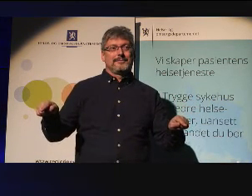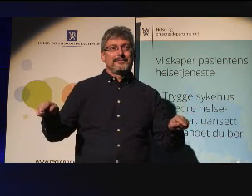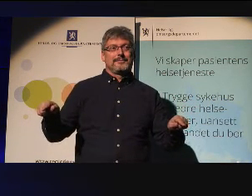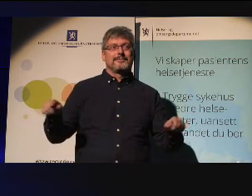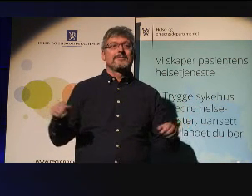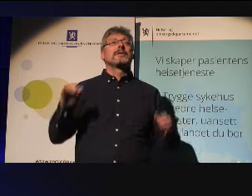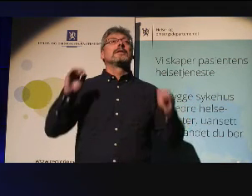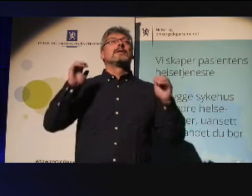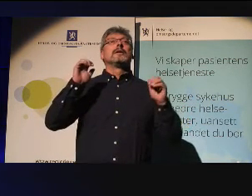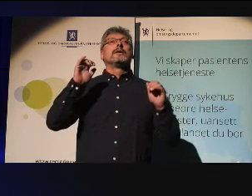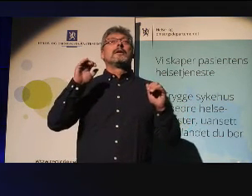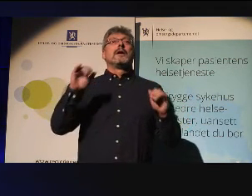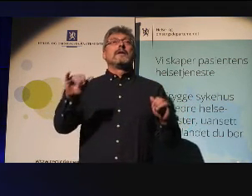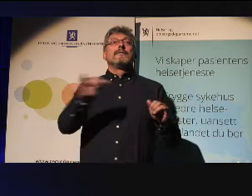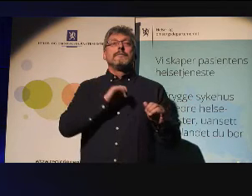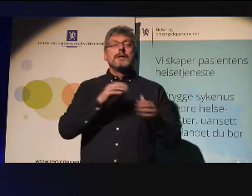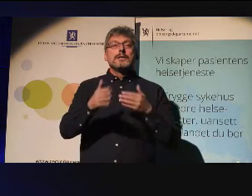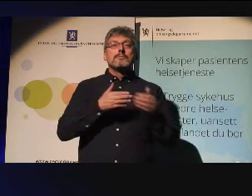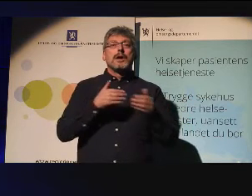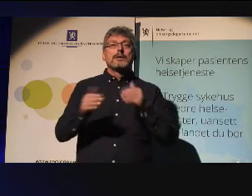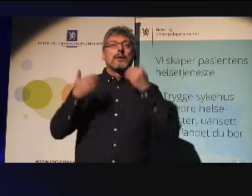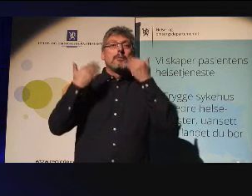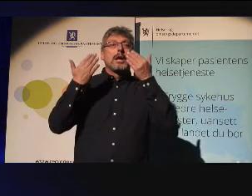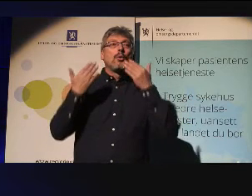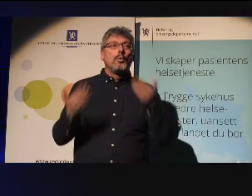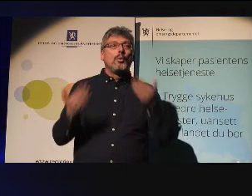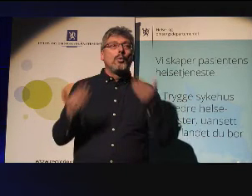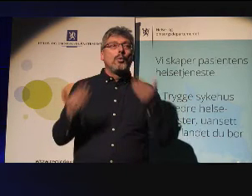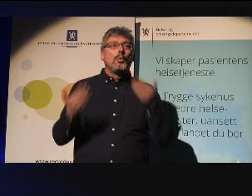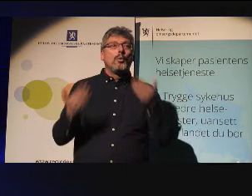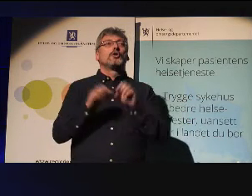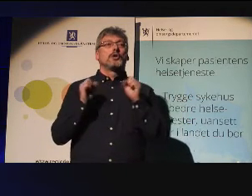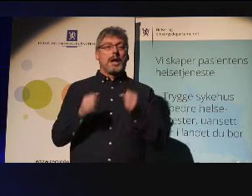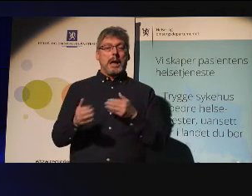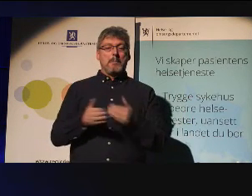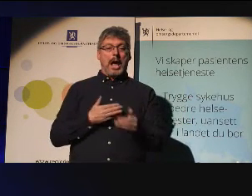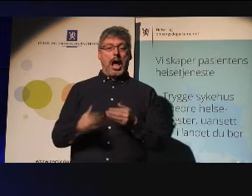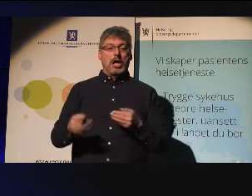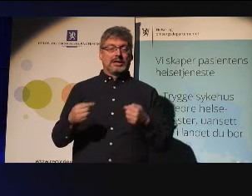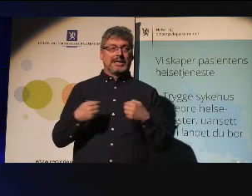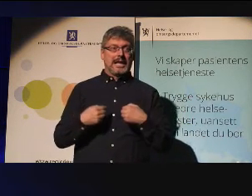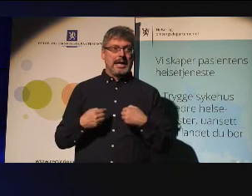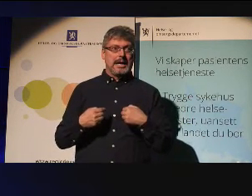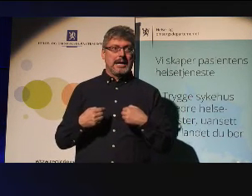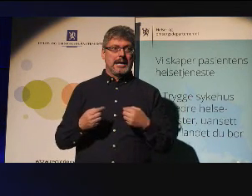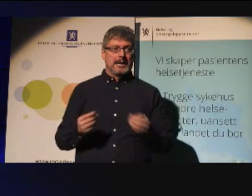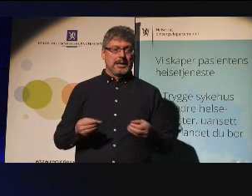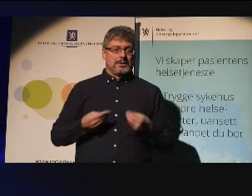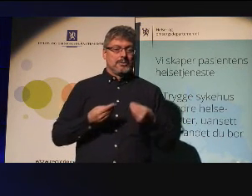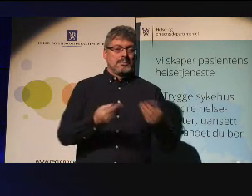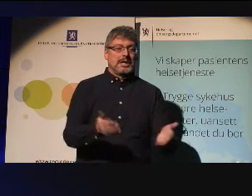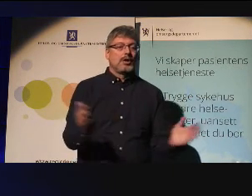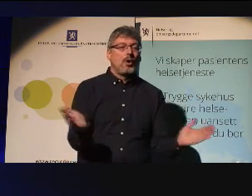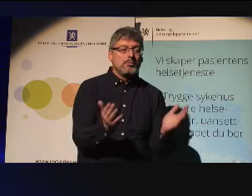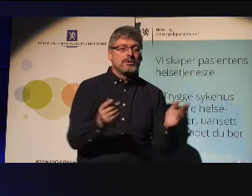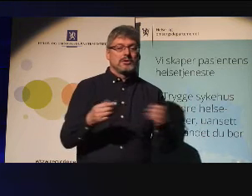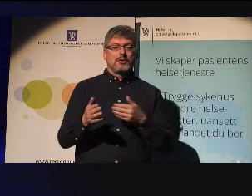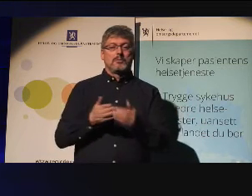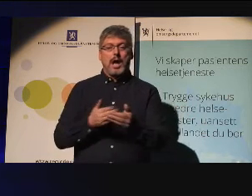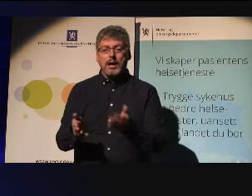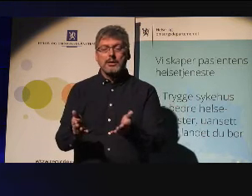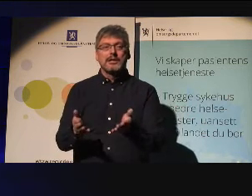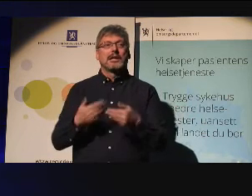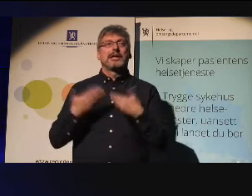For at behandlingen skal bli god, må behandleren og den som behandler, den som gir omsorg, den som gir